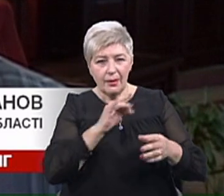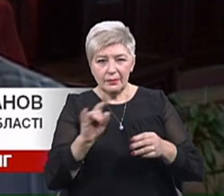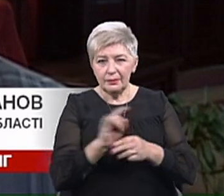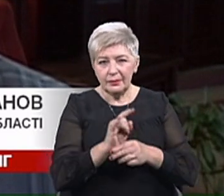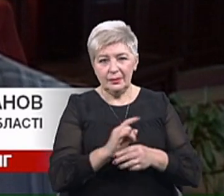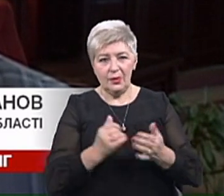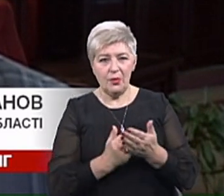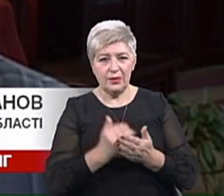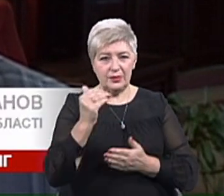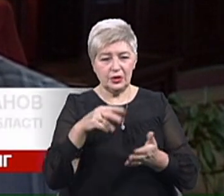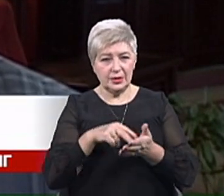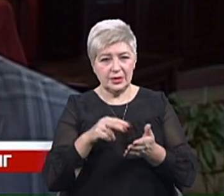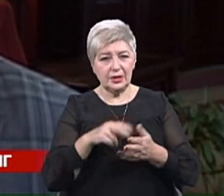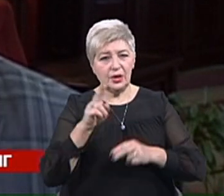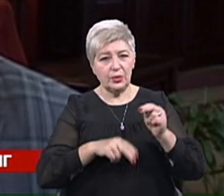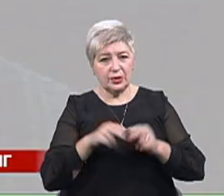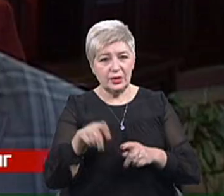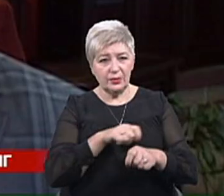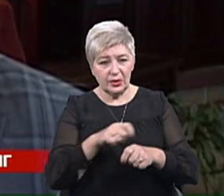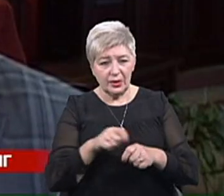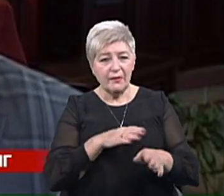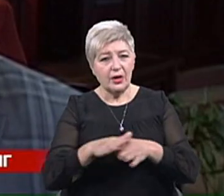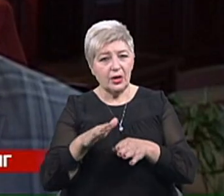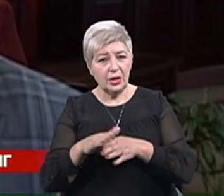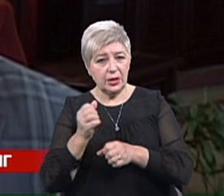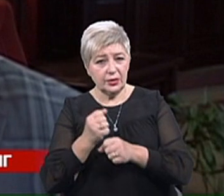будівельні матеріали і виконання робіт підрядниками.